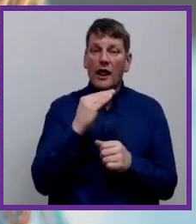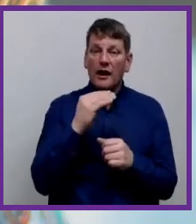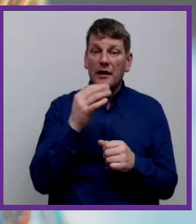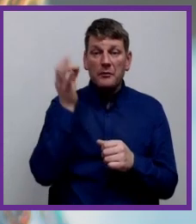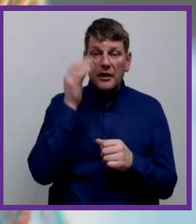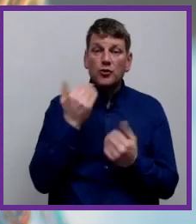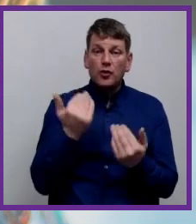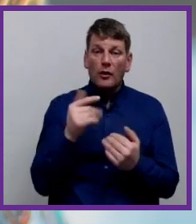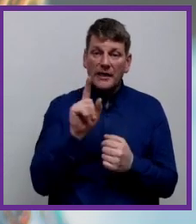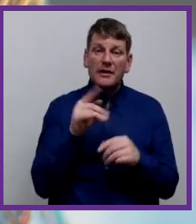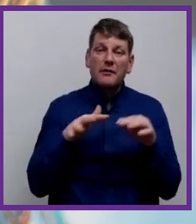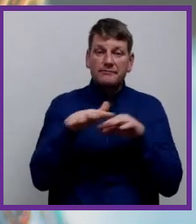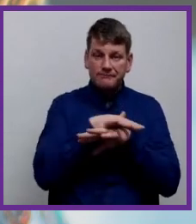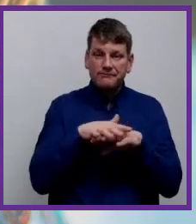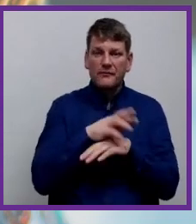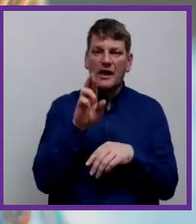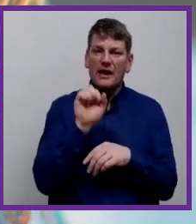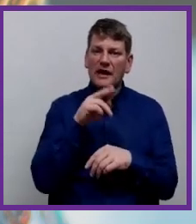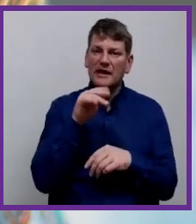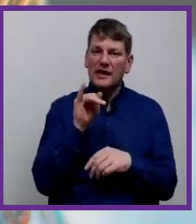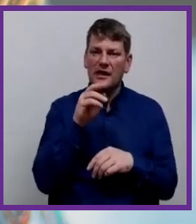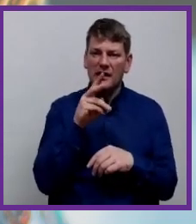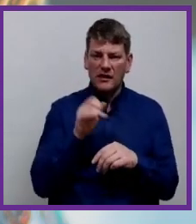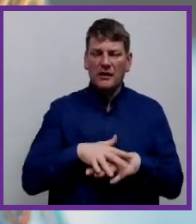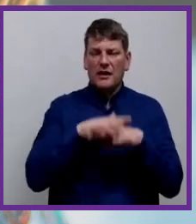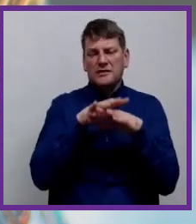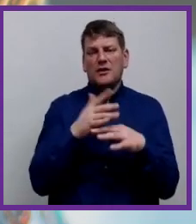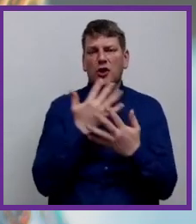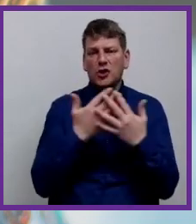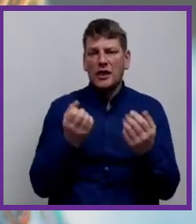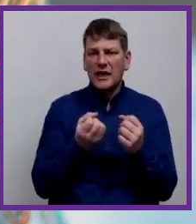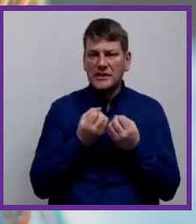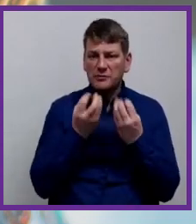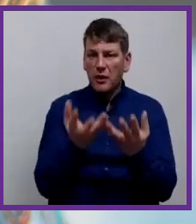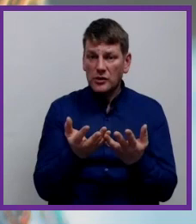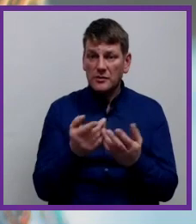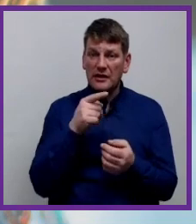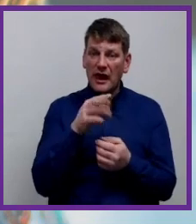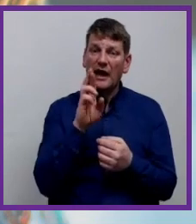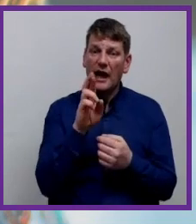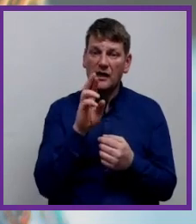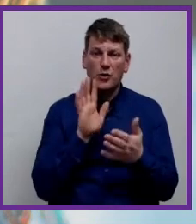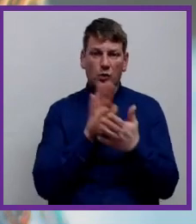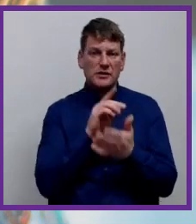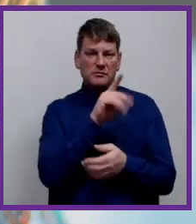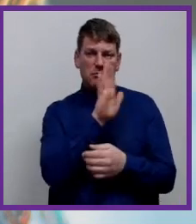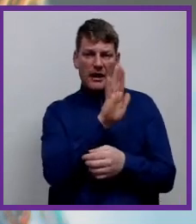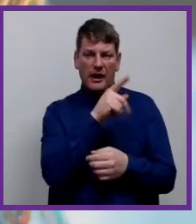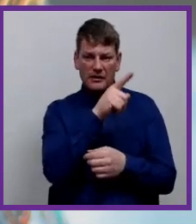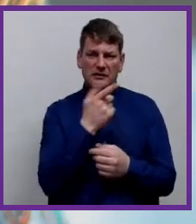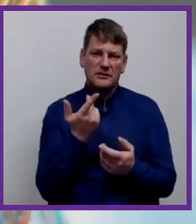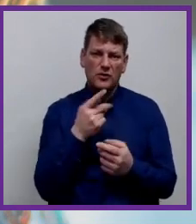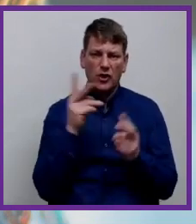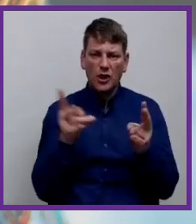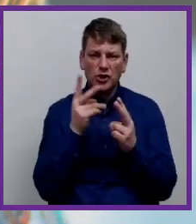ir sabiedrība diezgan radikalizēta dažādās izpausmēs. Nu, tā reakcija uz Brekta, nu, teiksim, tā pati dedzināšana